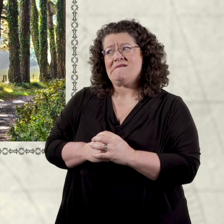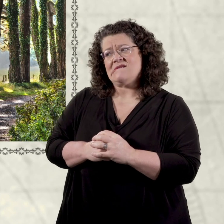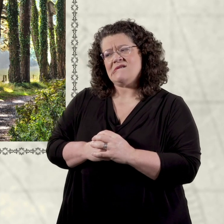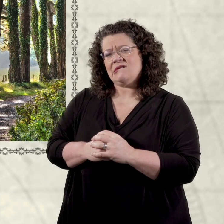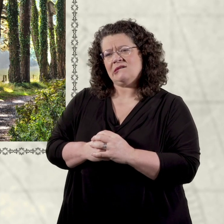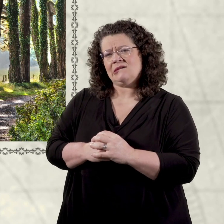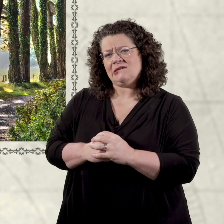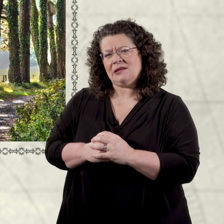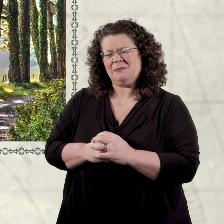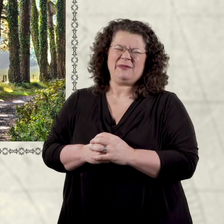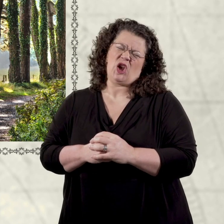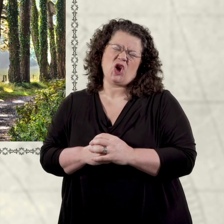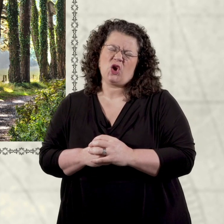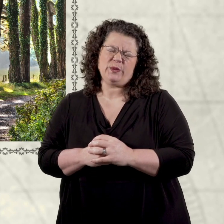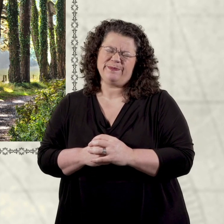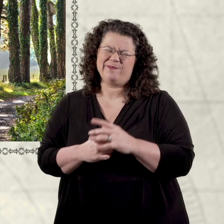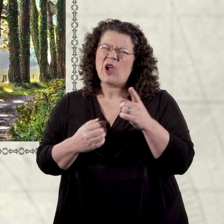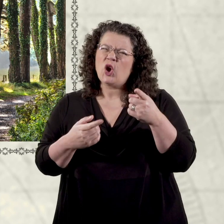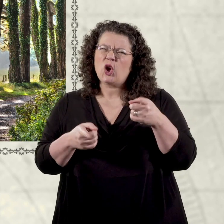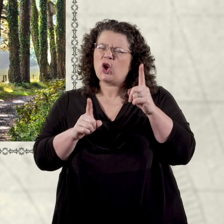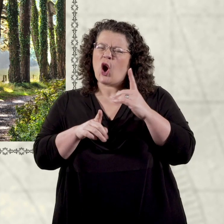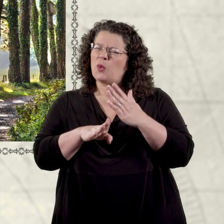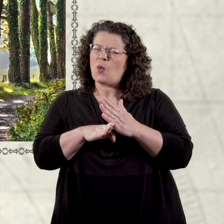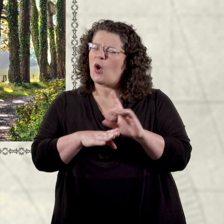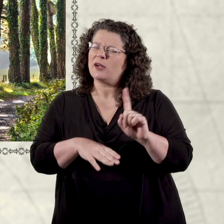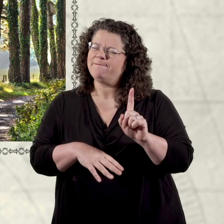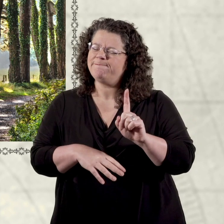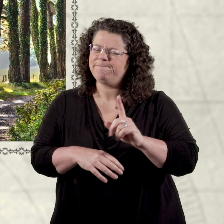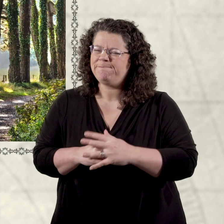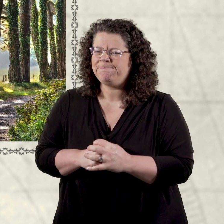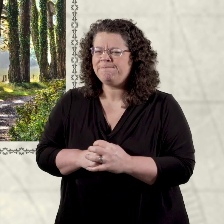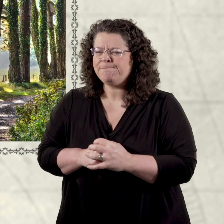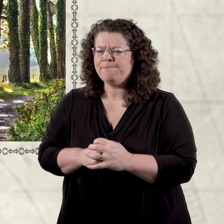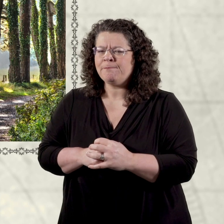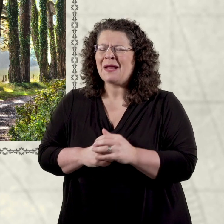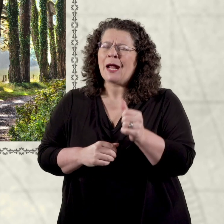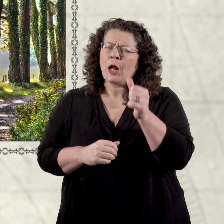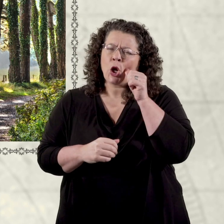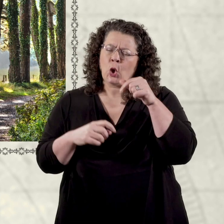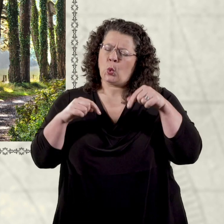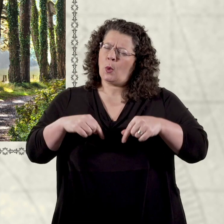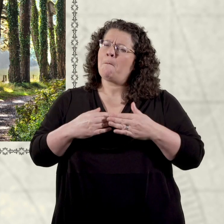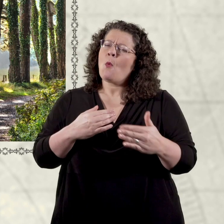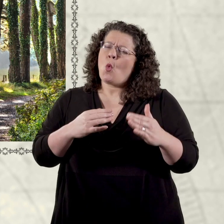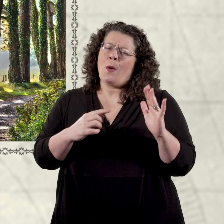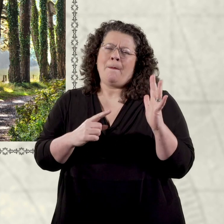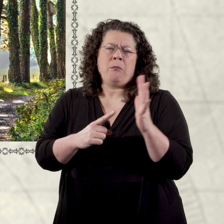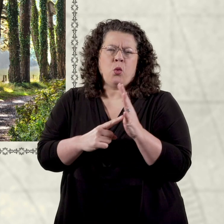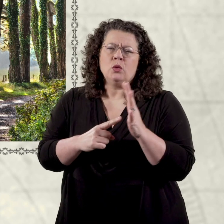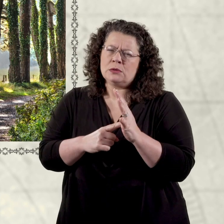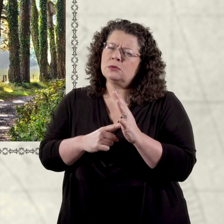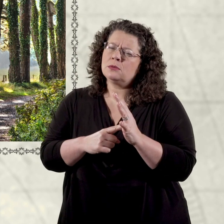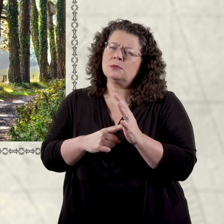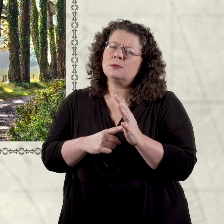hyn yn rhywbeth llawar mwy pwysig. Felly, yn gyntaf, mi nes i ofyn wrth Duw